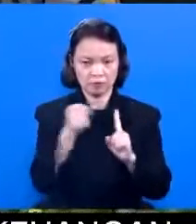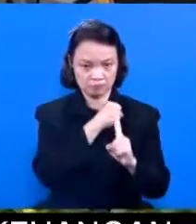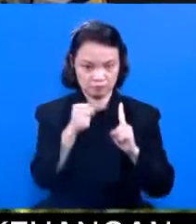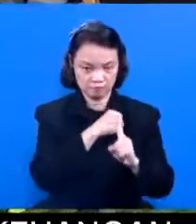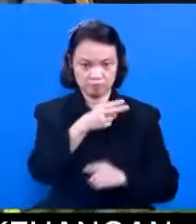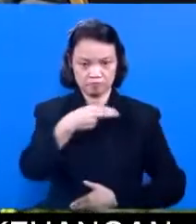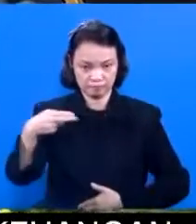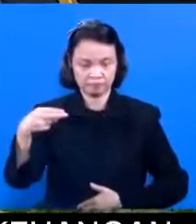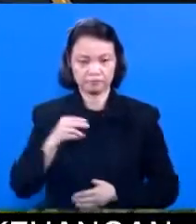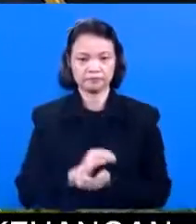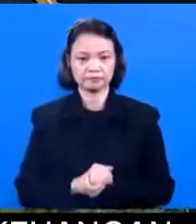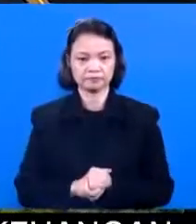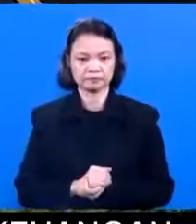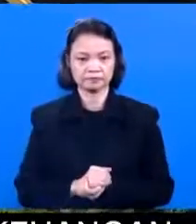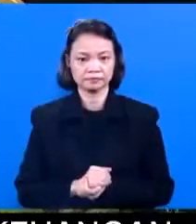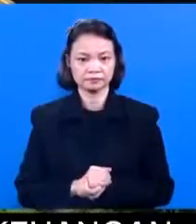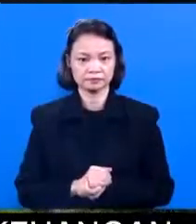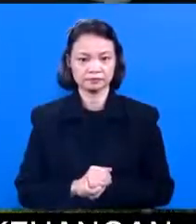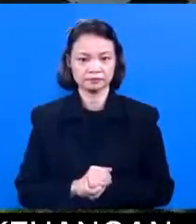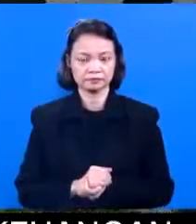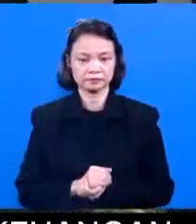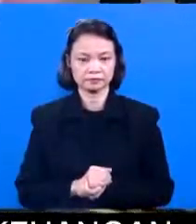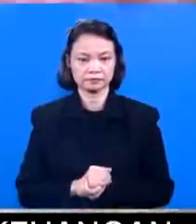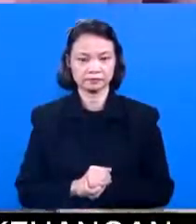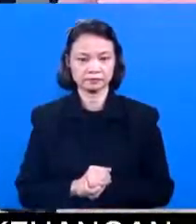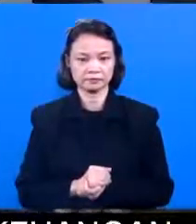di Indonesia. Sufiani Tanjung, Fordanto Bimantoro, Daud Thompson, Jakarta.